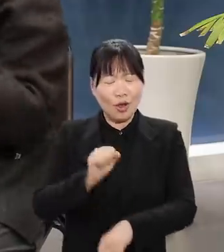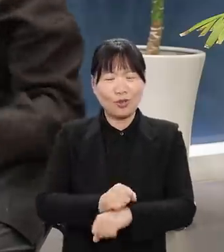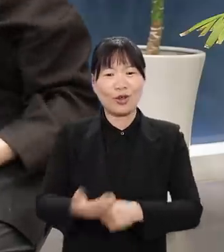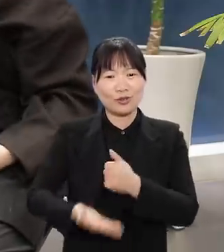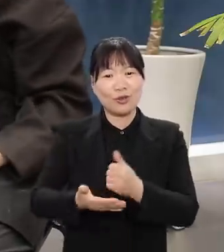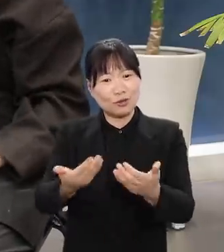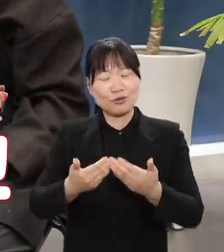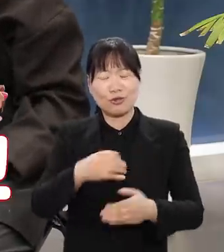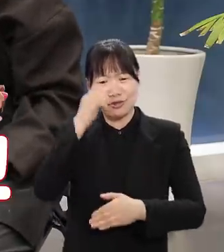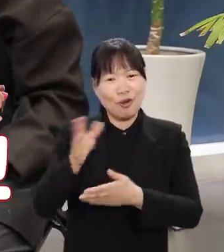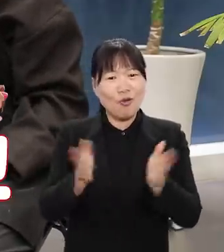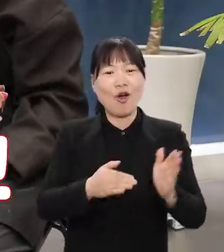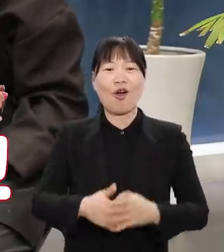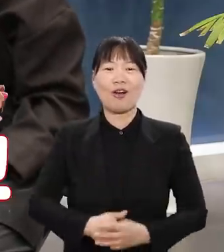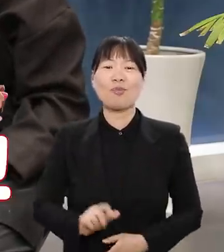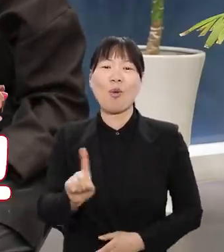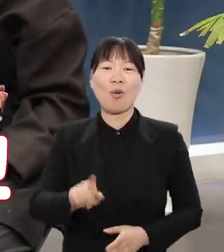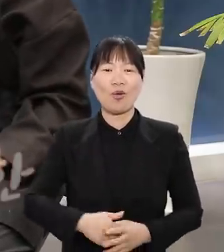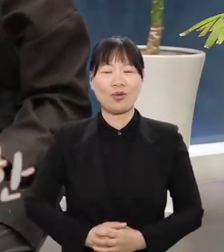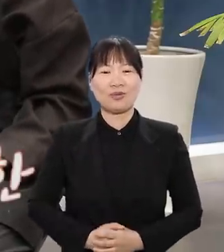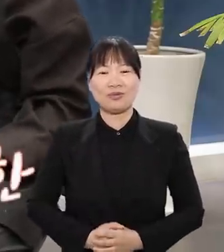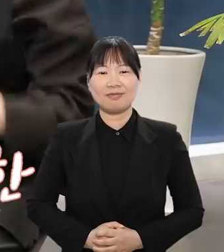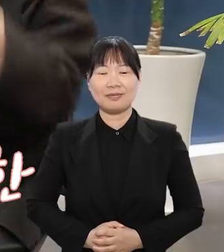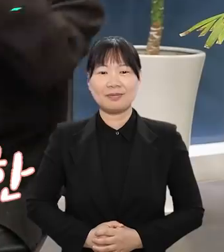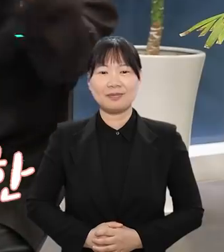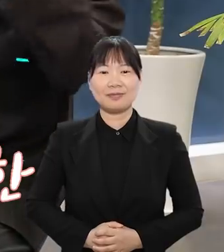마지막으로. 아유, 잘했다 해줘야지. 이런 거 넘어가고.